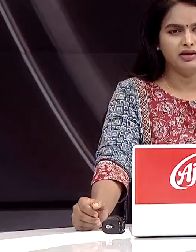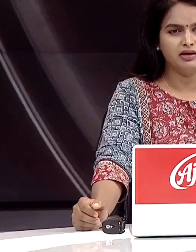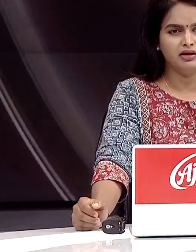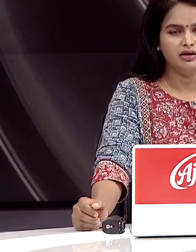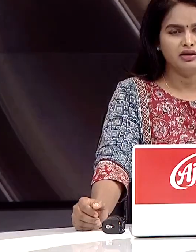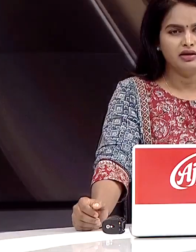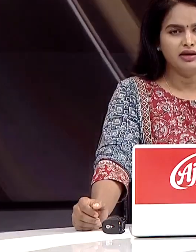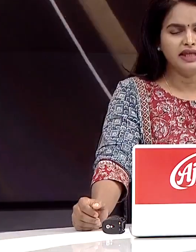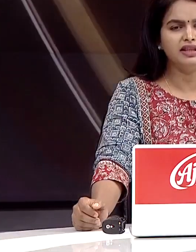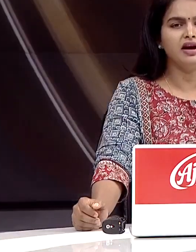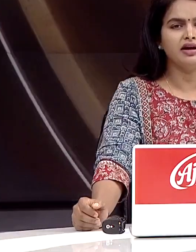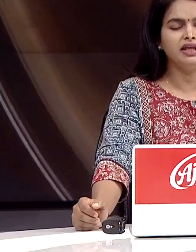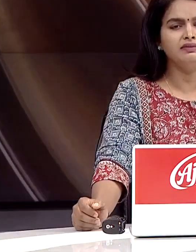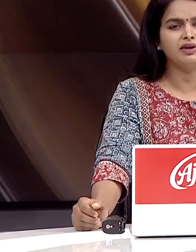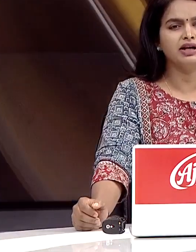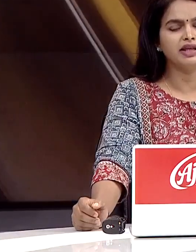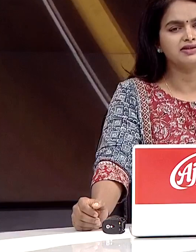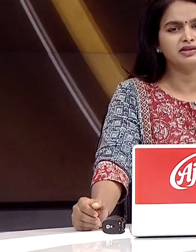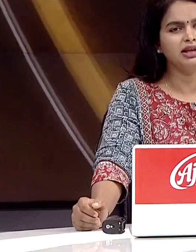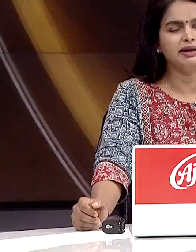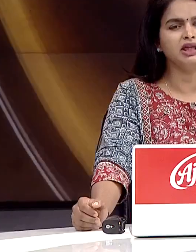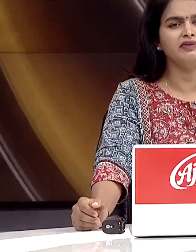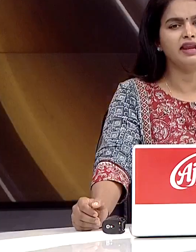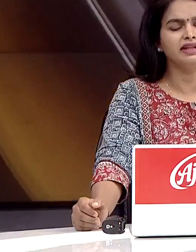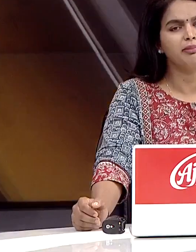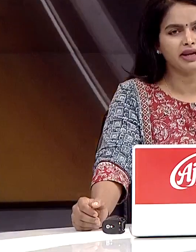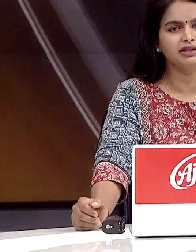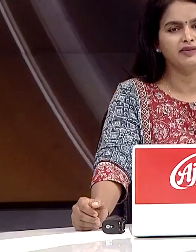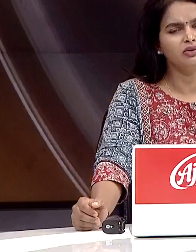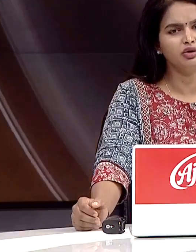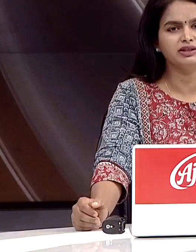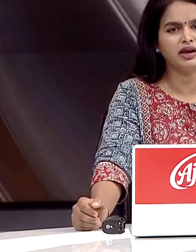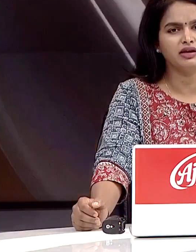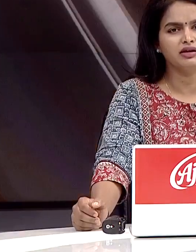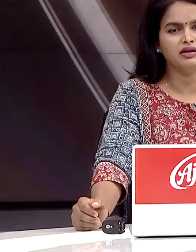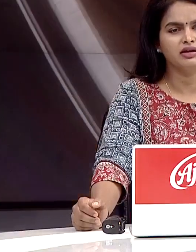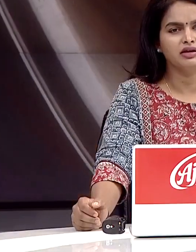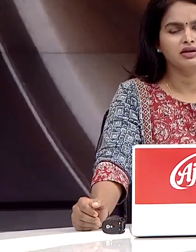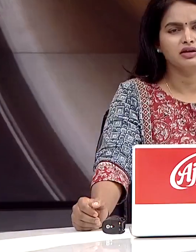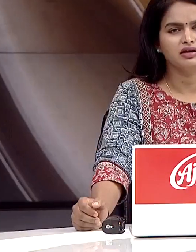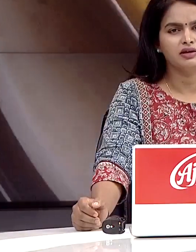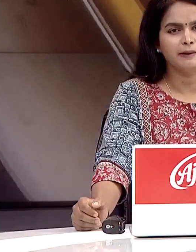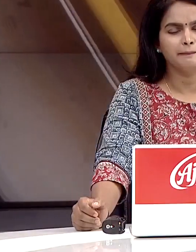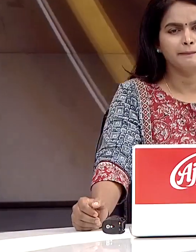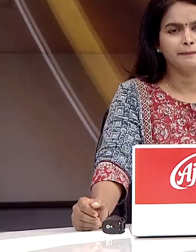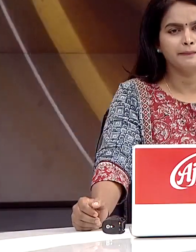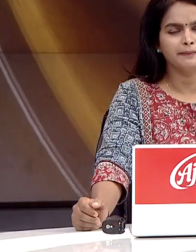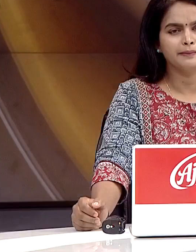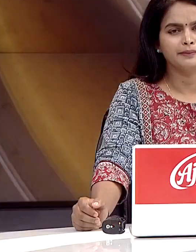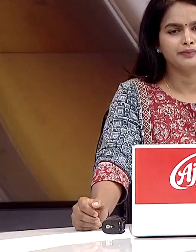അറിയിച്ചിരുന്നുവെങ്കിൽ എന്തിനാണ് ഈ വിവരങ്ങൾ തന്റെ ശ്രദ്ധയിൽ പെട്ടിരുന്നില്ല എന്ന് പറയുന്നത് ഒരു മന്ത്രി?